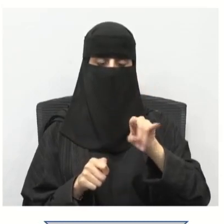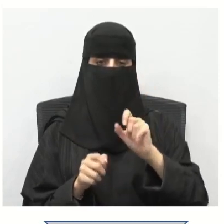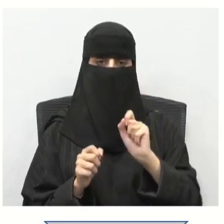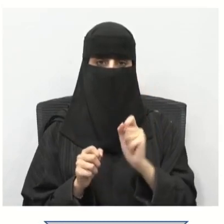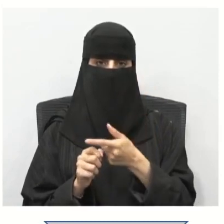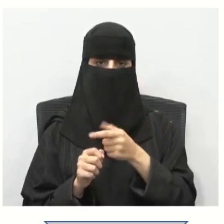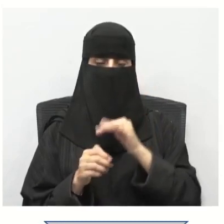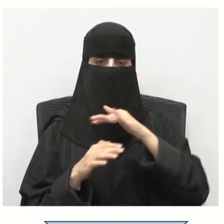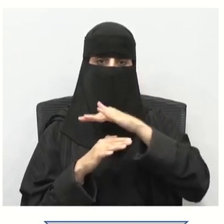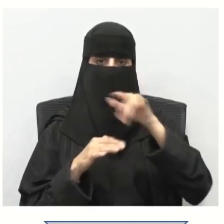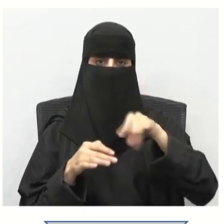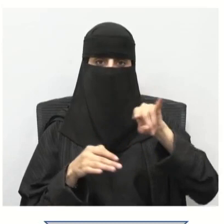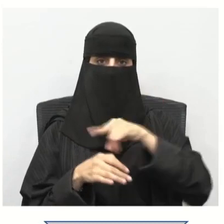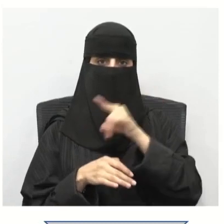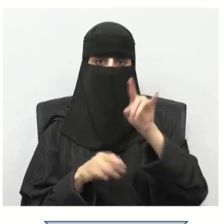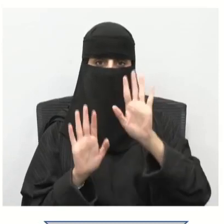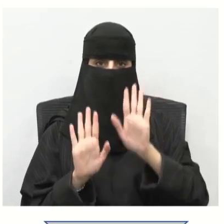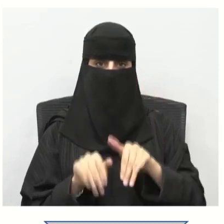تطير في السماء